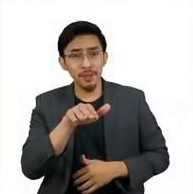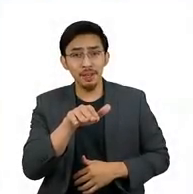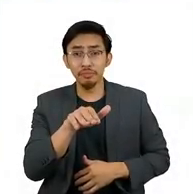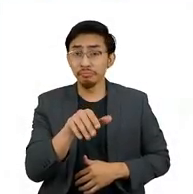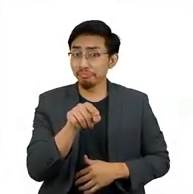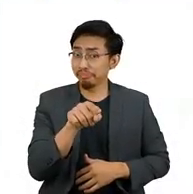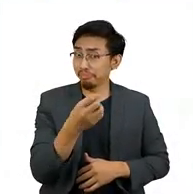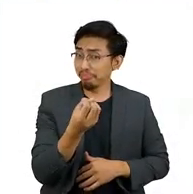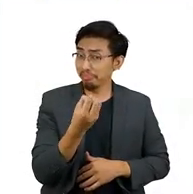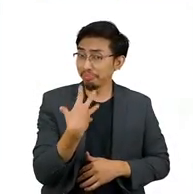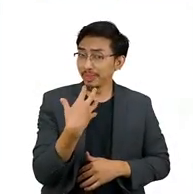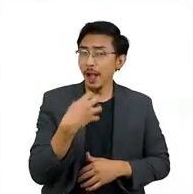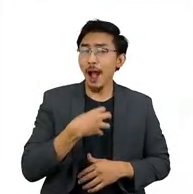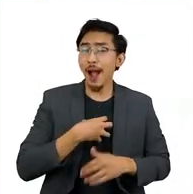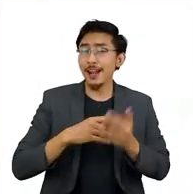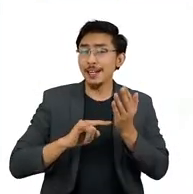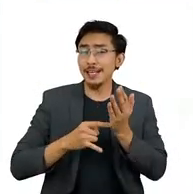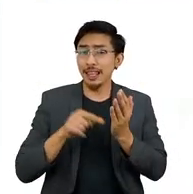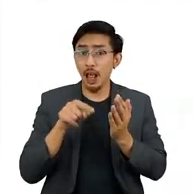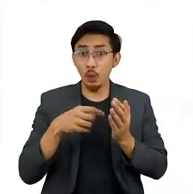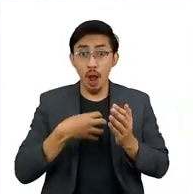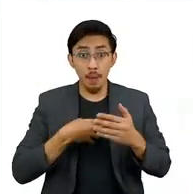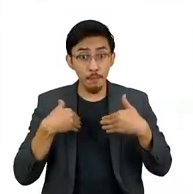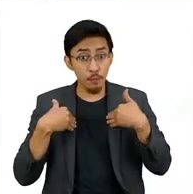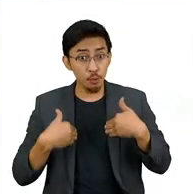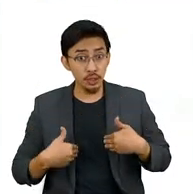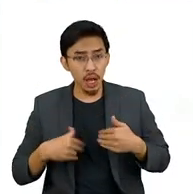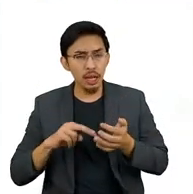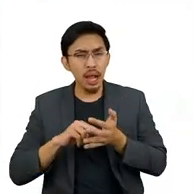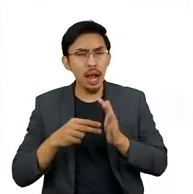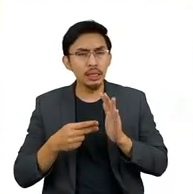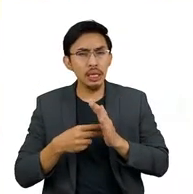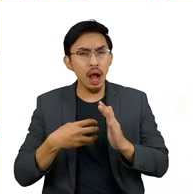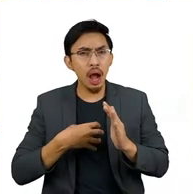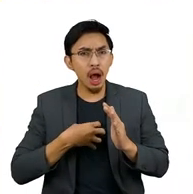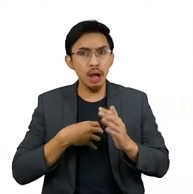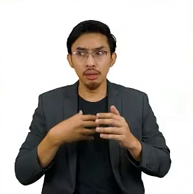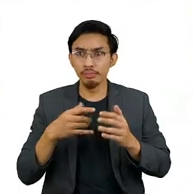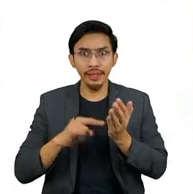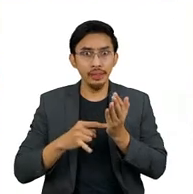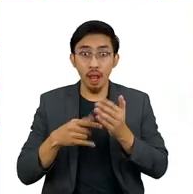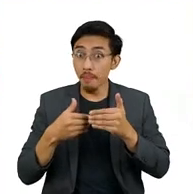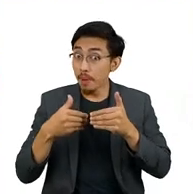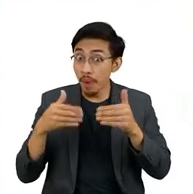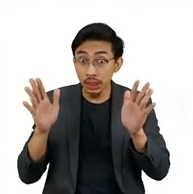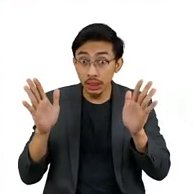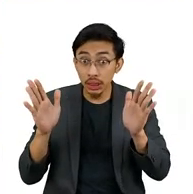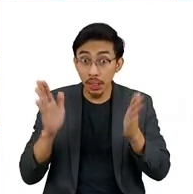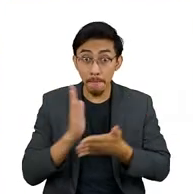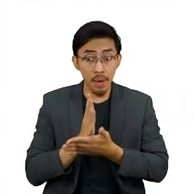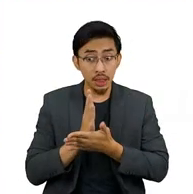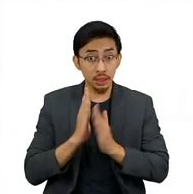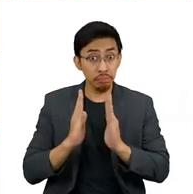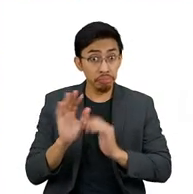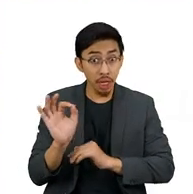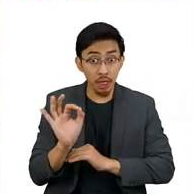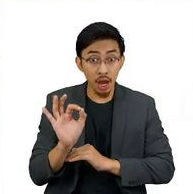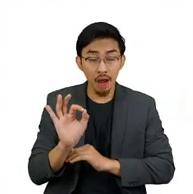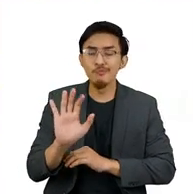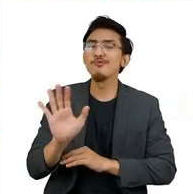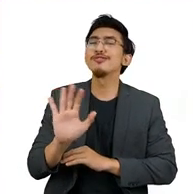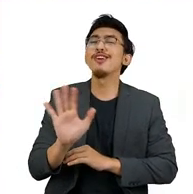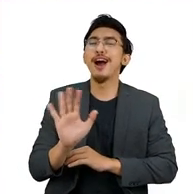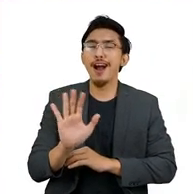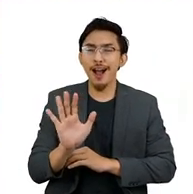Neta, kata kamu hak digital adalah hak asasi manusia. Apa artinya hak digital itu sebebas-bebasnya di ranah digital?